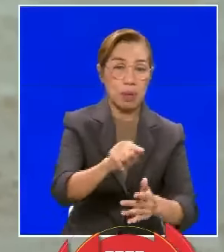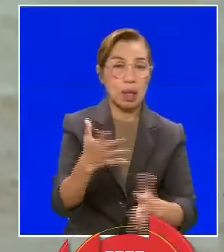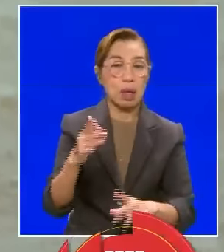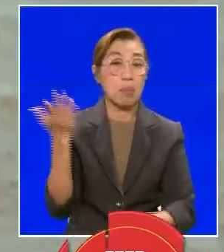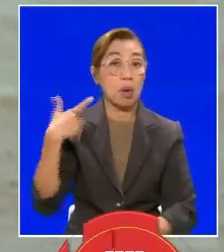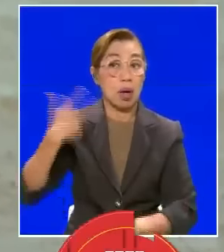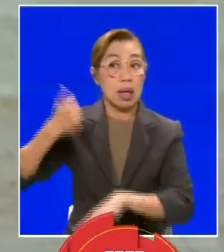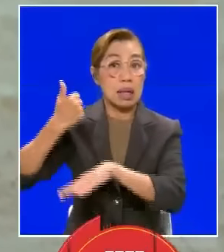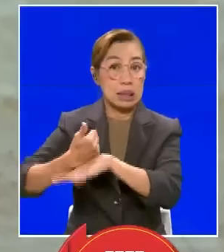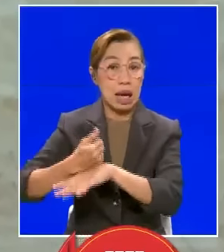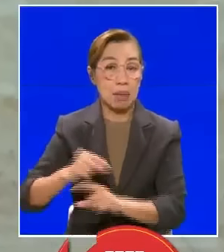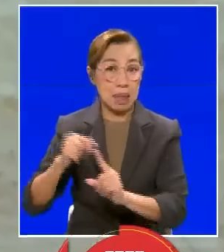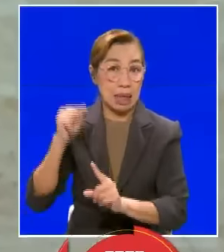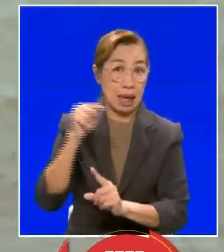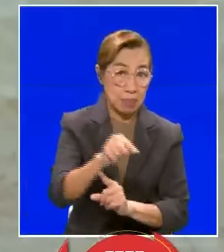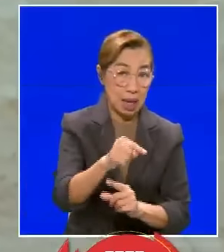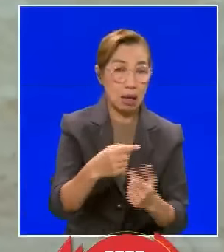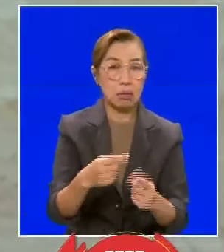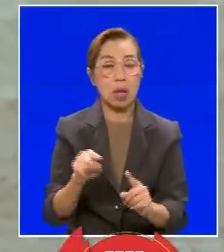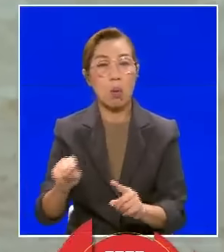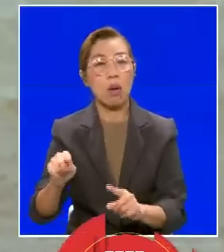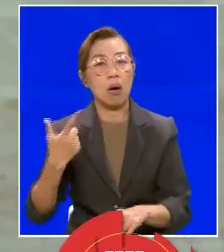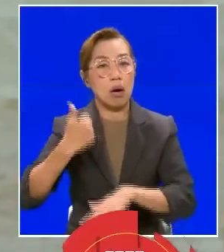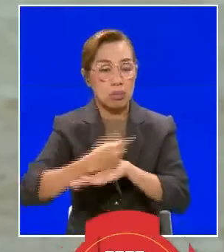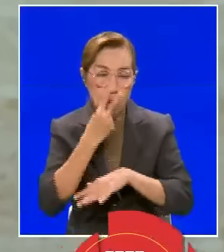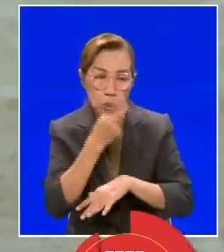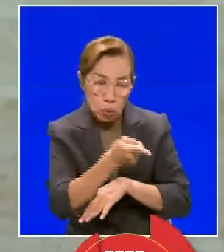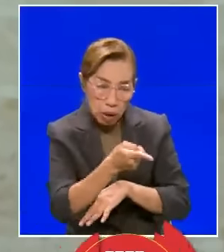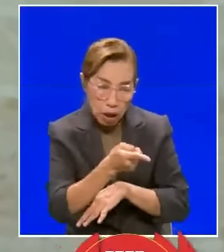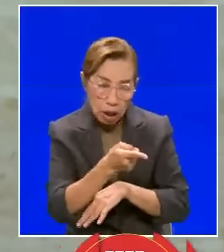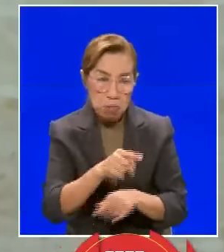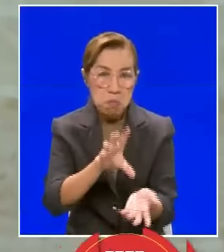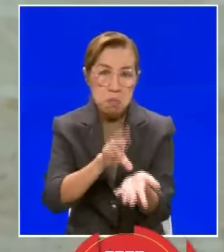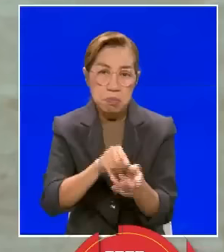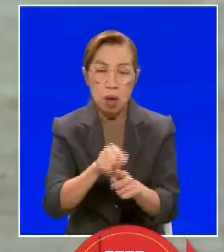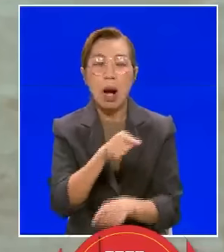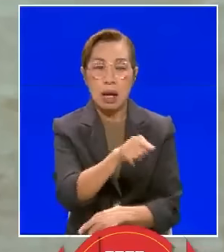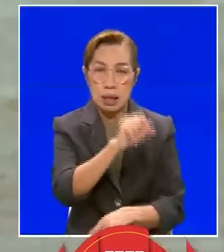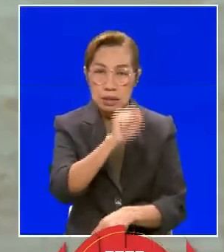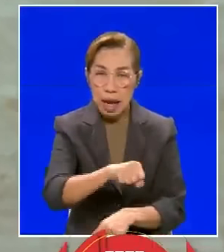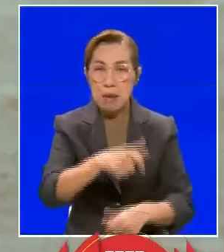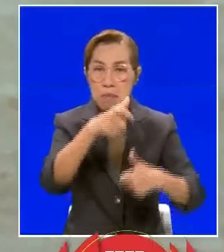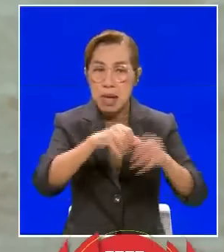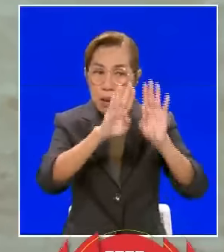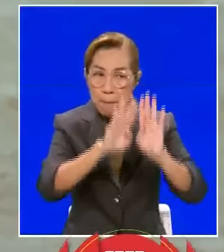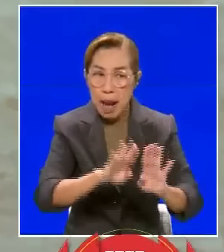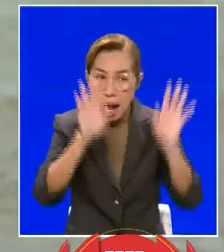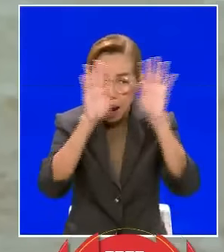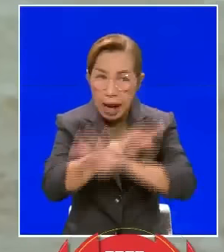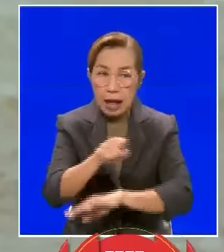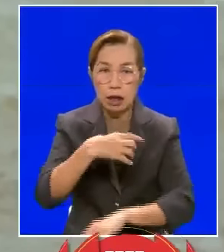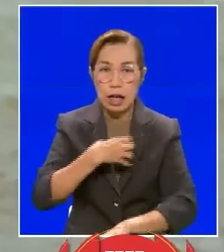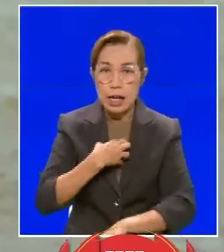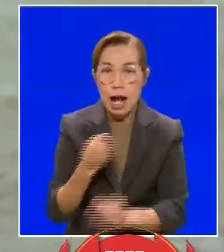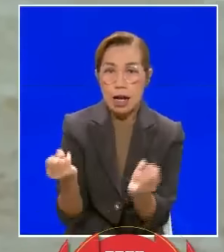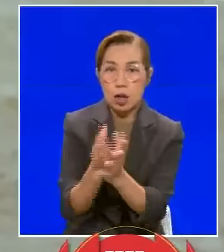มันจะค้านกันเลยก็ไม่ได้เพียงแต่ว่าไอ้น้ำหนักที่ศาลวินิจฉัยแบบนี้เนี่ยเสาะกร่อนบ่อนทำลายเนี่ยมันหนักหนาพอจะไปถึงขั้นยุบพรรคหรือเปล่า